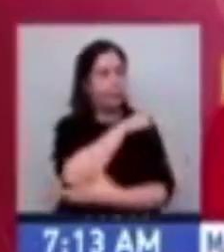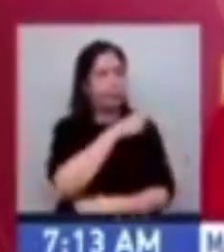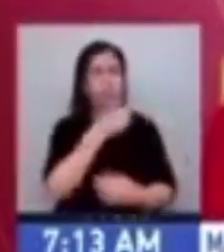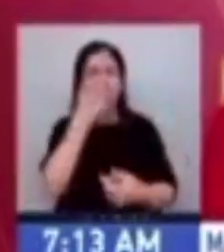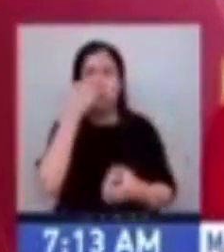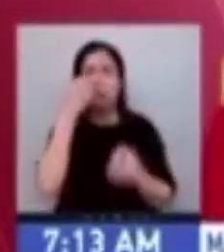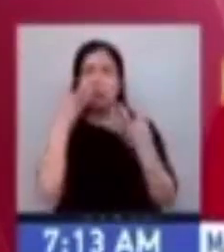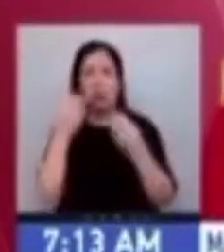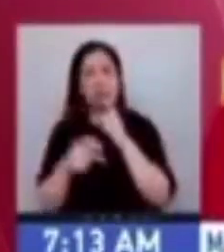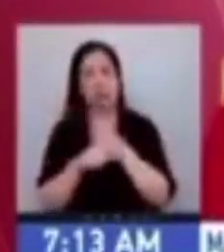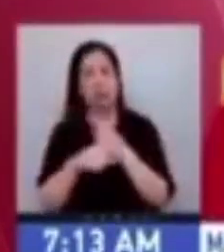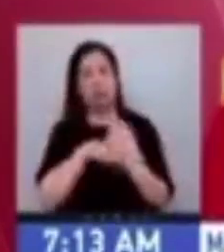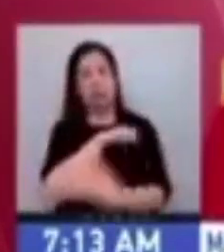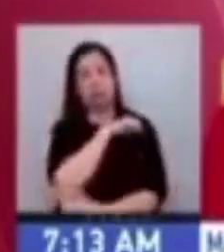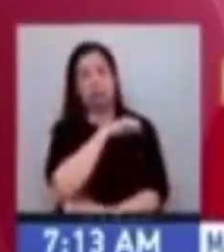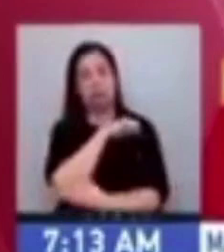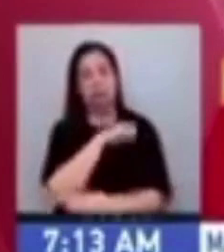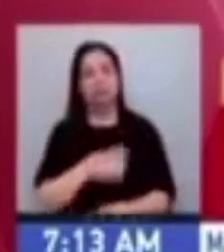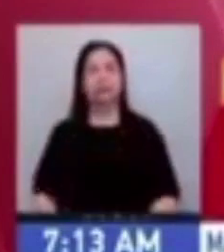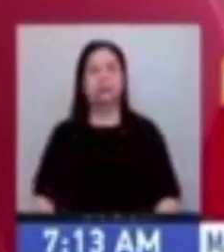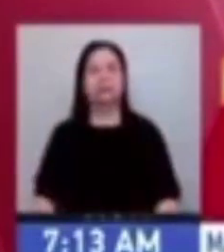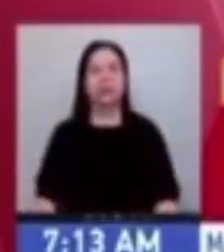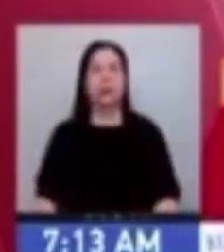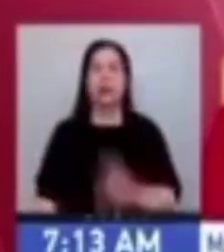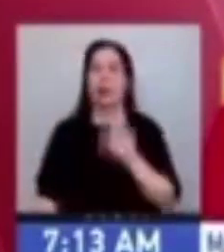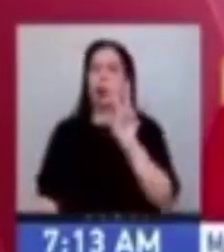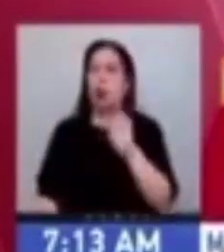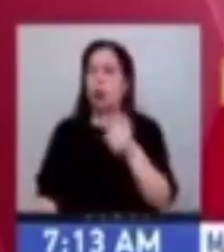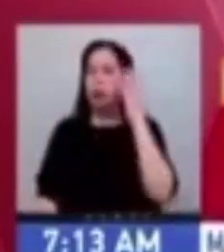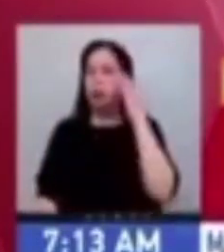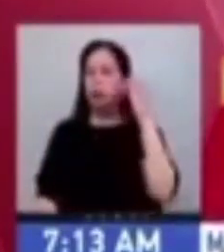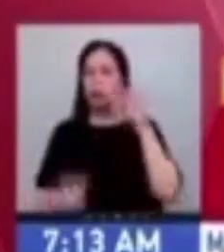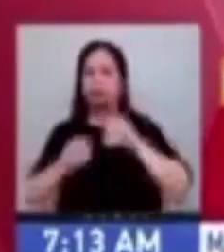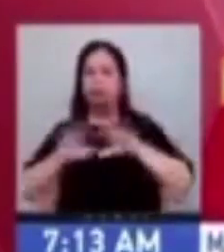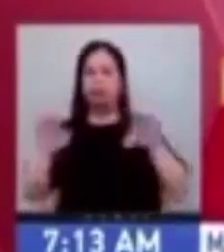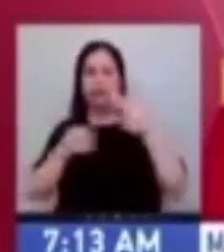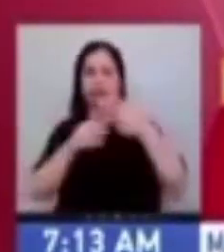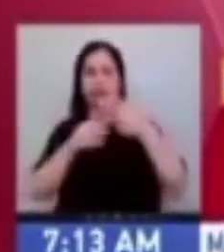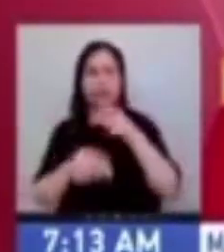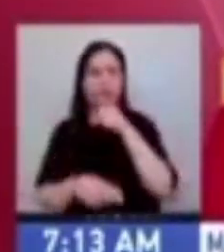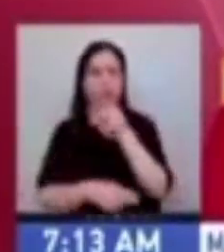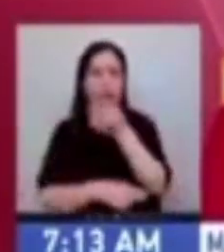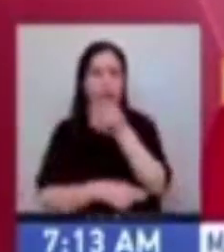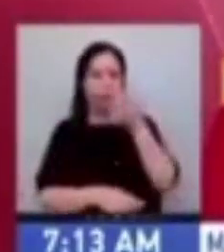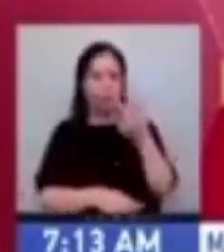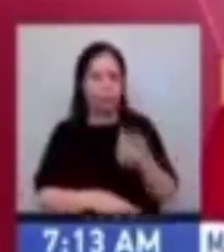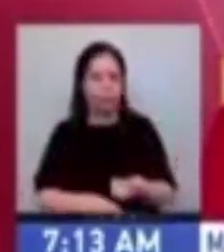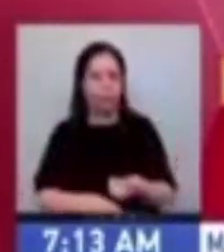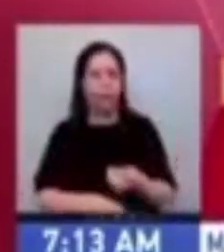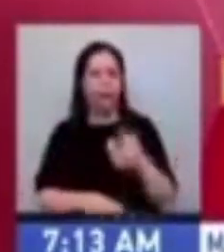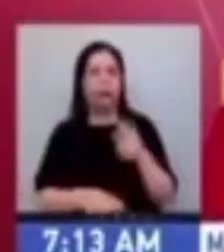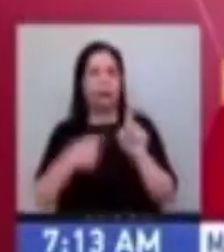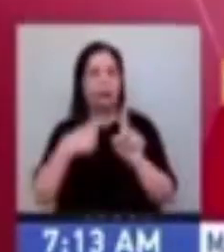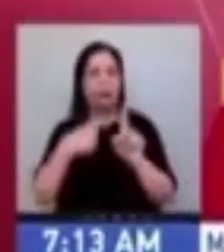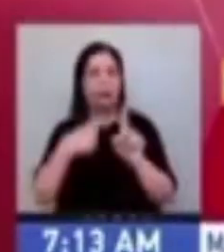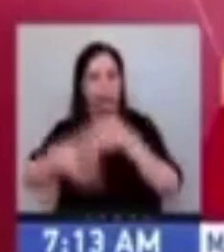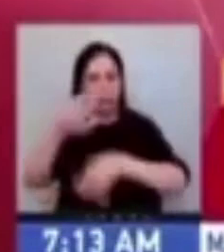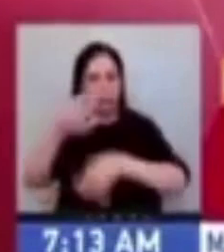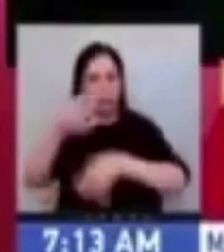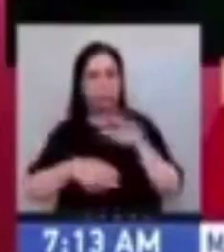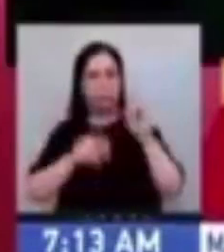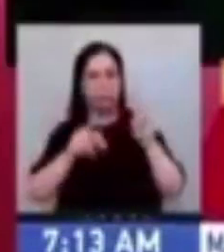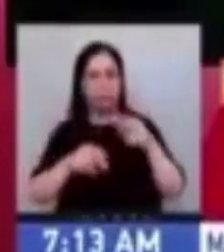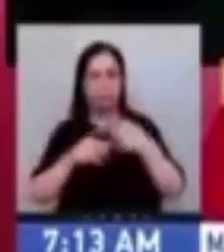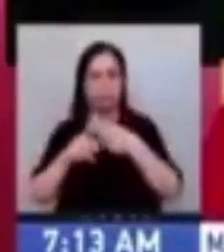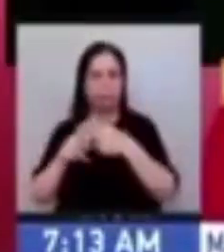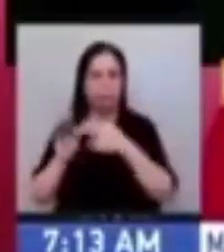nag-iintay. More on that point, kailan natin mailalabas yung pangalan ng mga naalis at gayon din yung mga nadagdag? Okay. Ang sinasabi